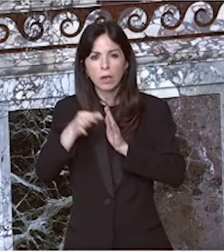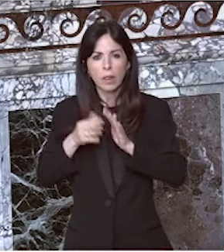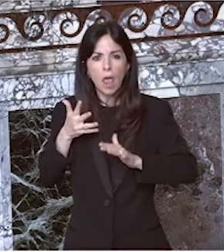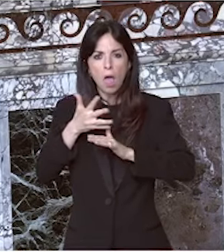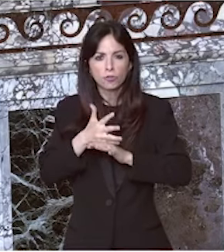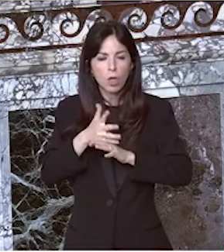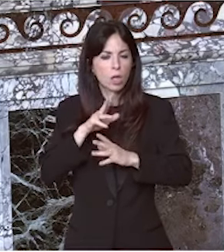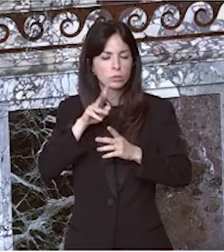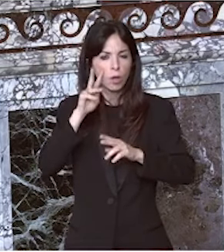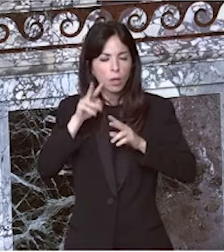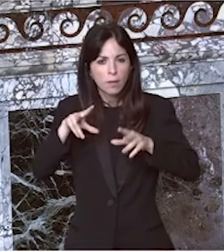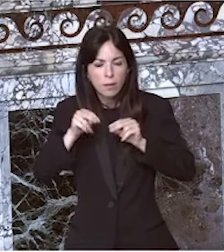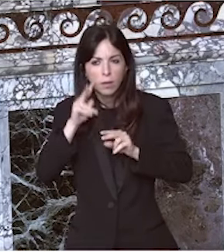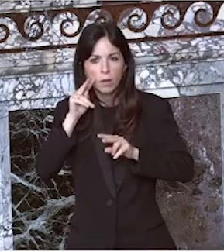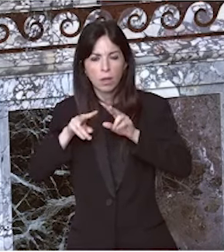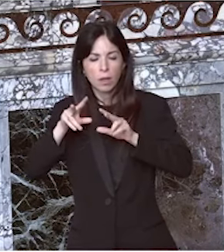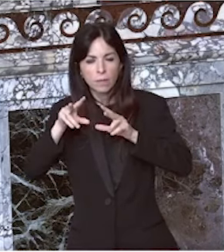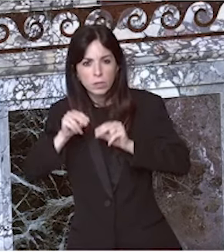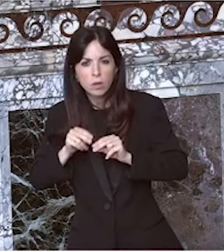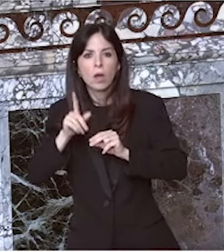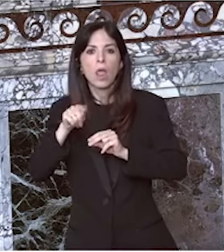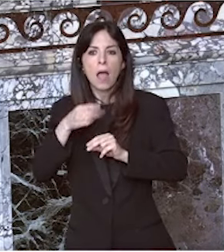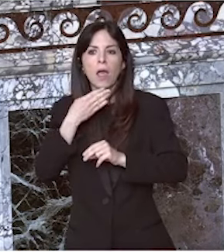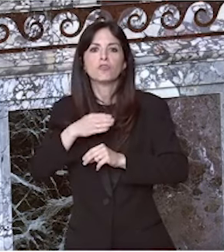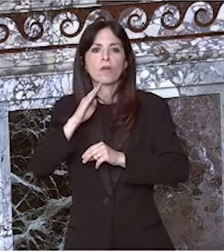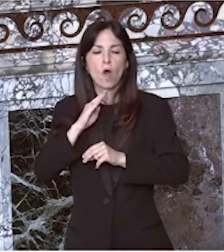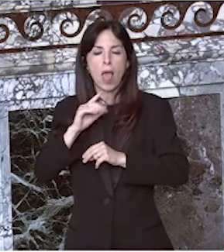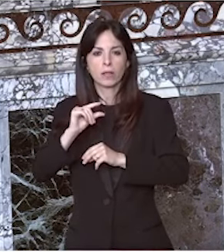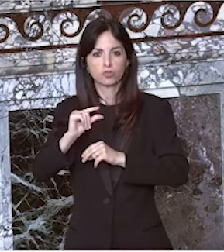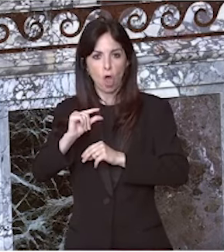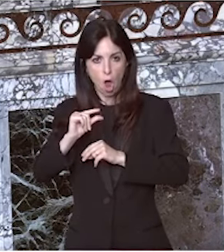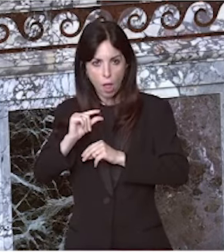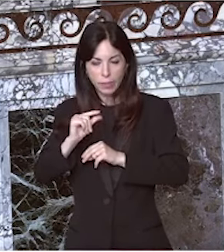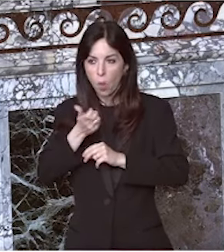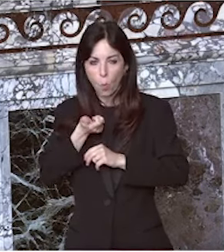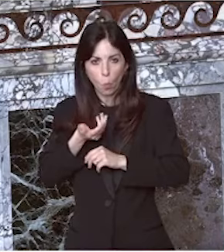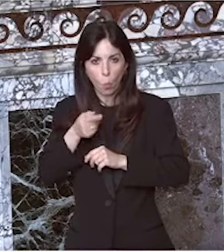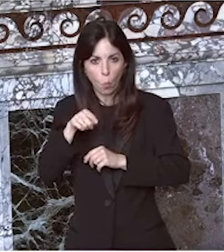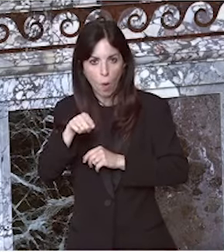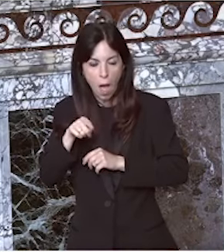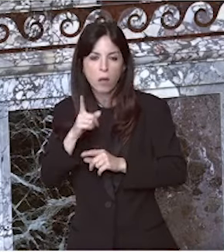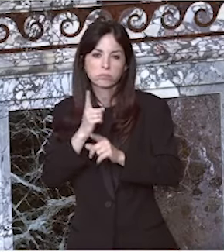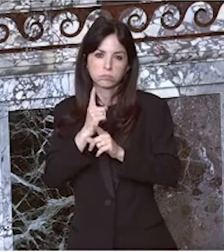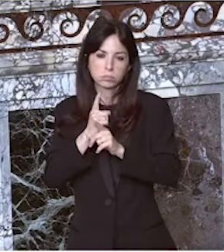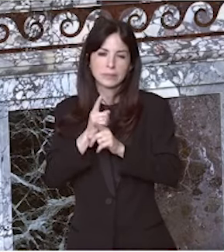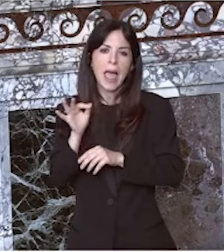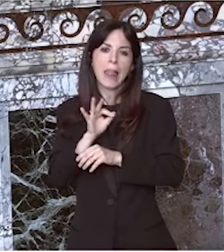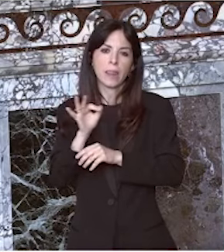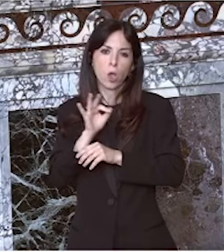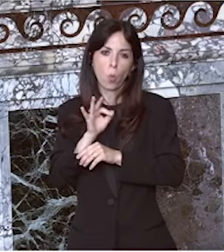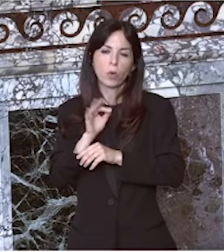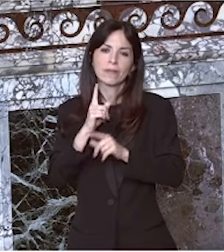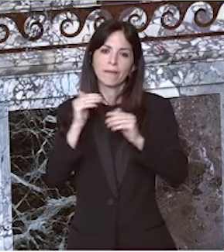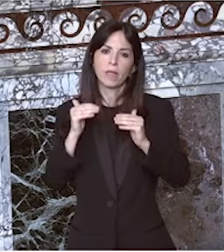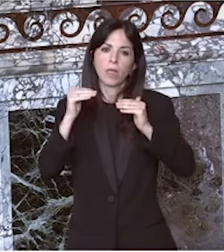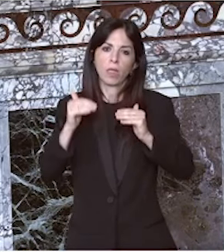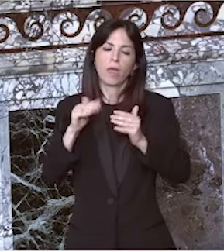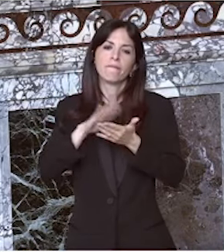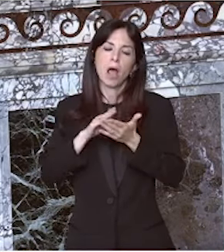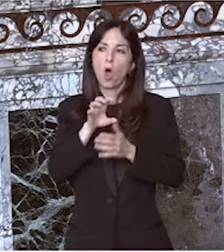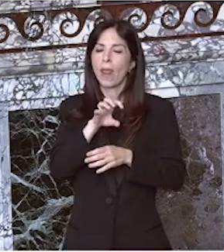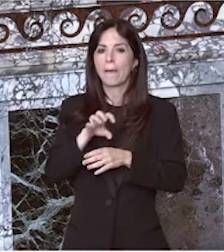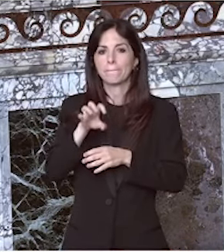accesso e dell'entità dell'agevolazione. Innalzare e stabilizzare l'aliquota al valore medio nei paesi dell'OCSE,